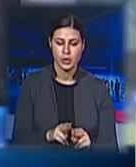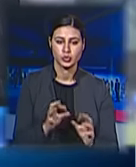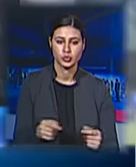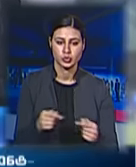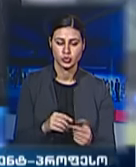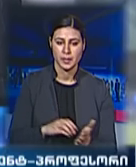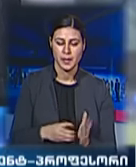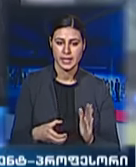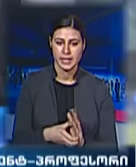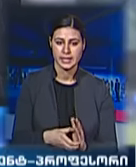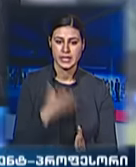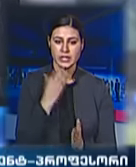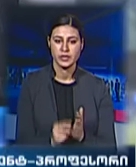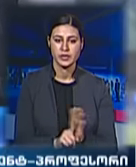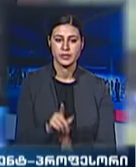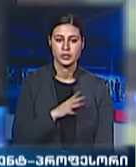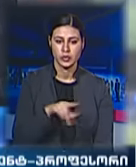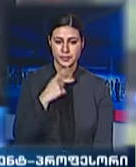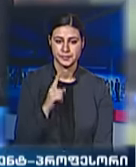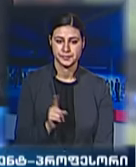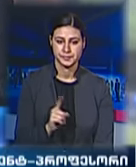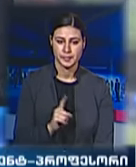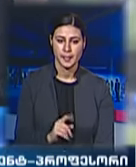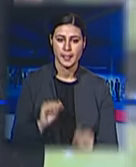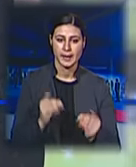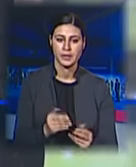კონკრეტული პაკეტის. თქვენ თავში ახსენეთ, რომ